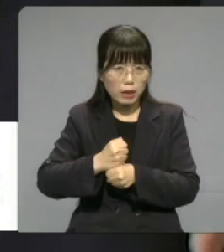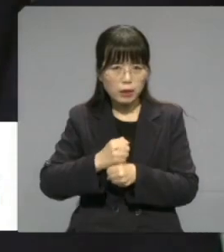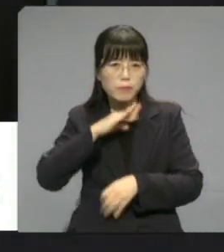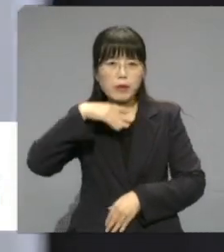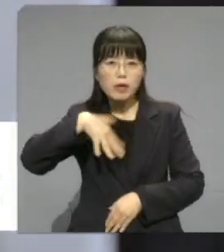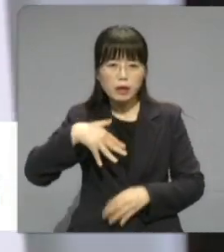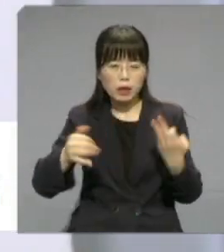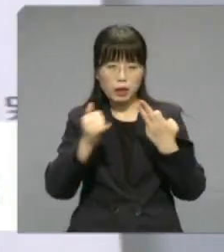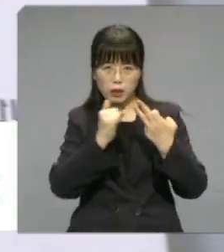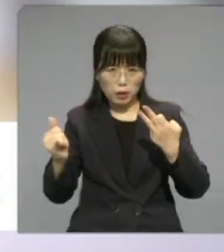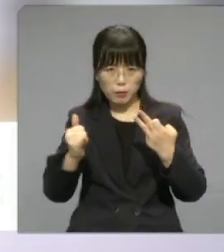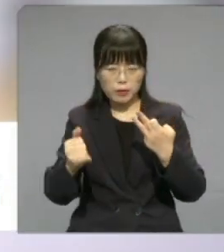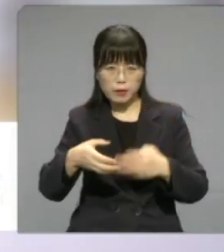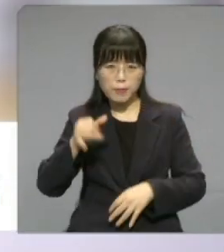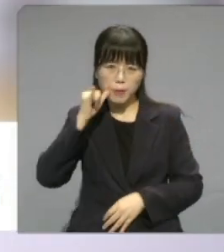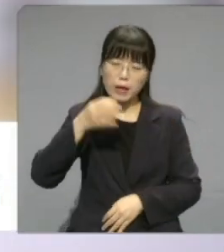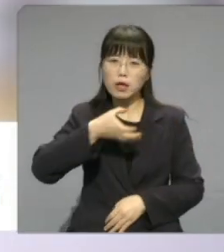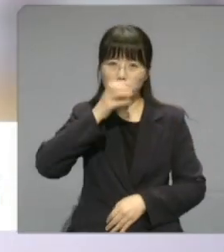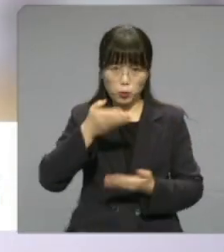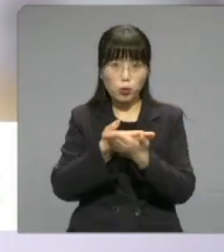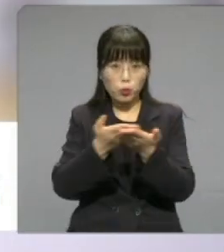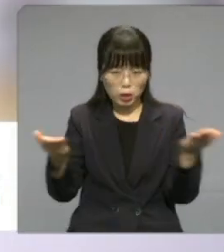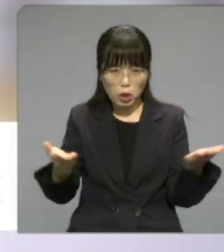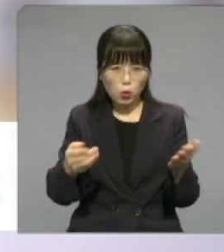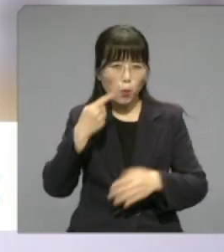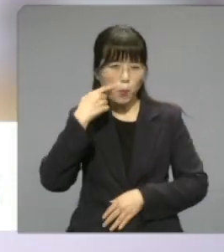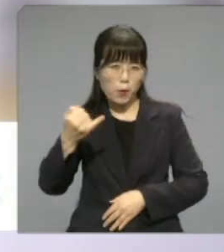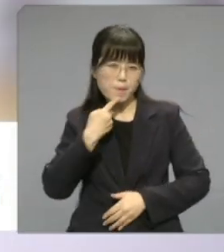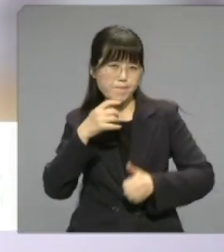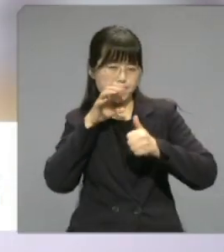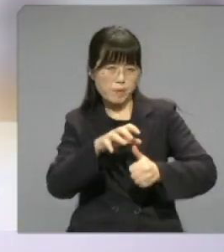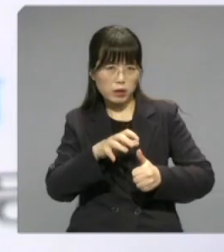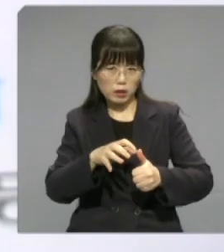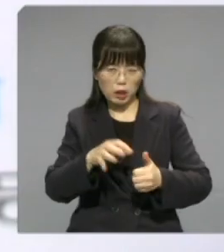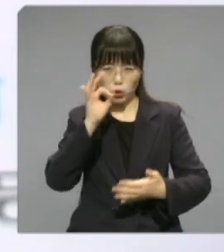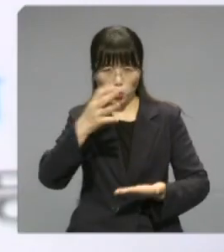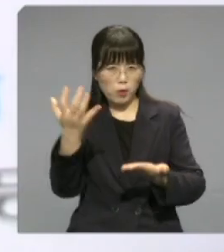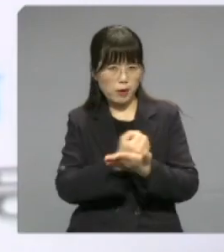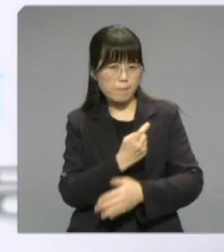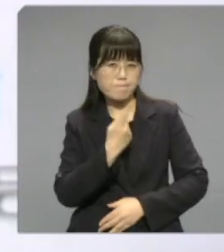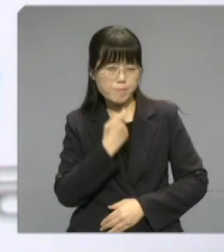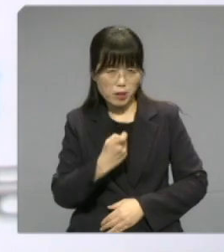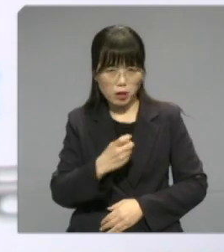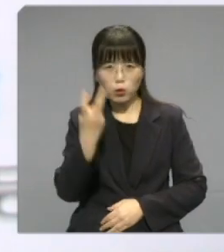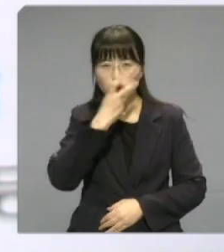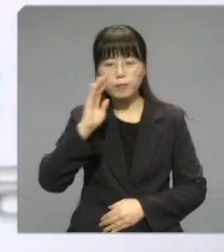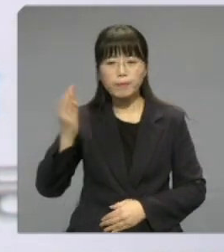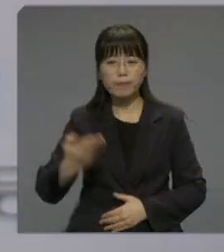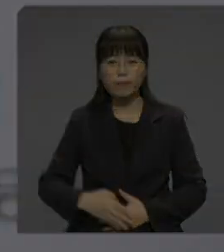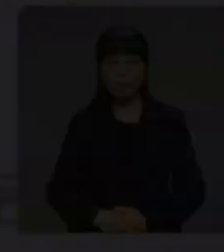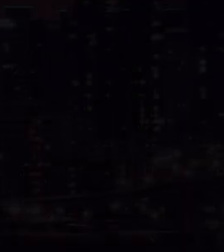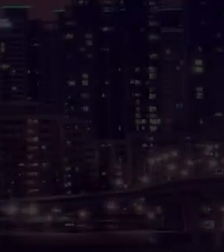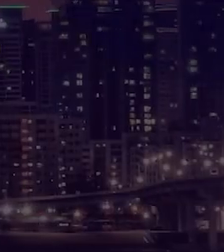미성연자 13명에게 마약 급료를 제공하고 부모를 협박해 금품을 갈취하려 한 것으로